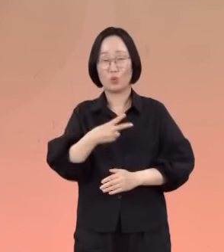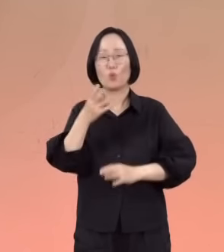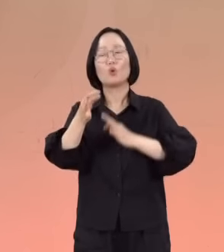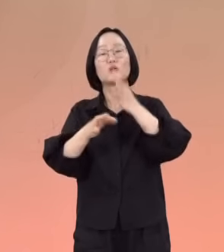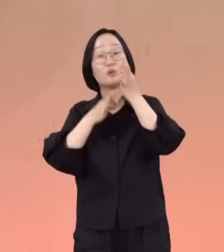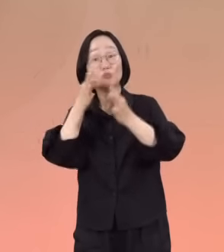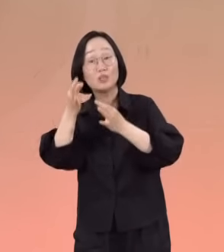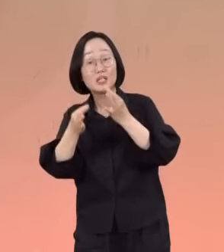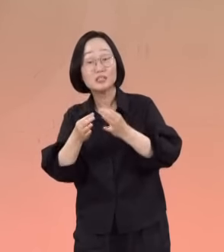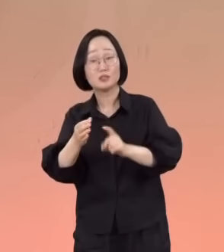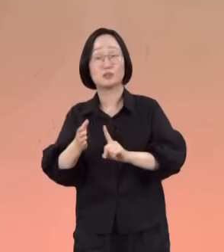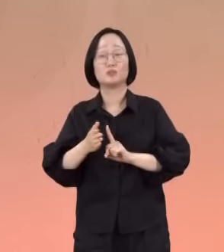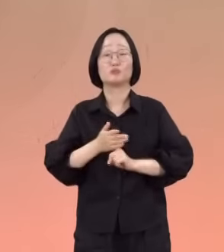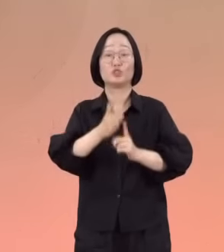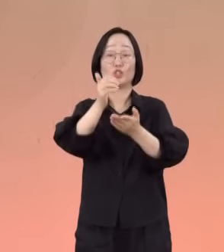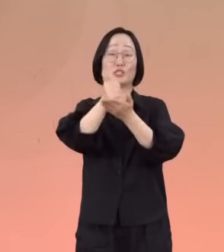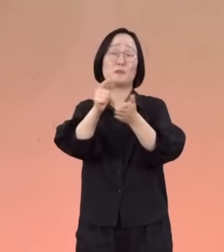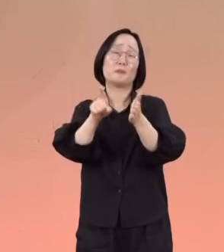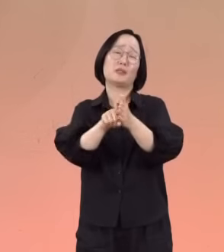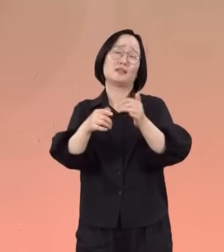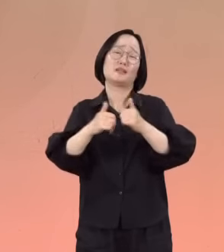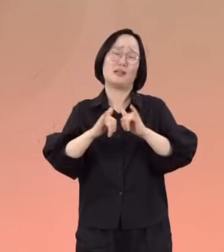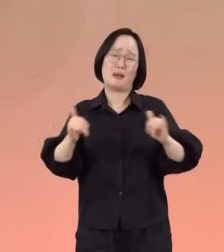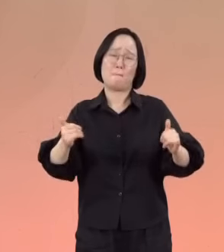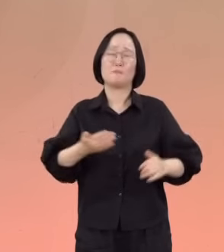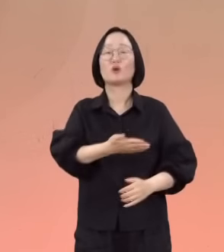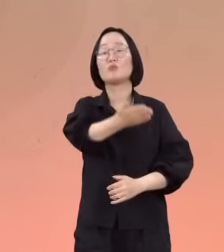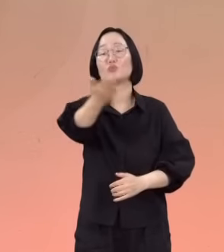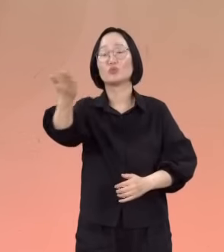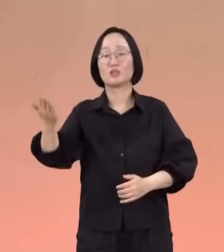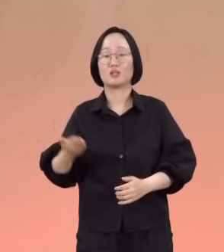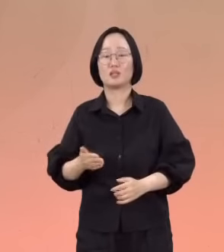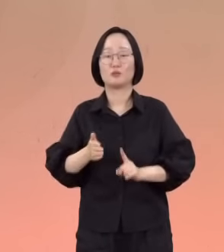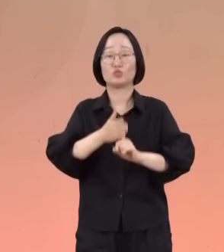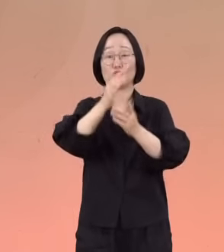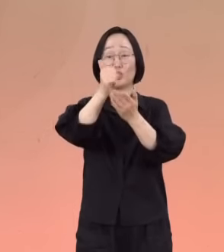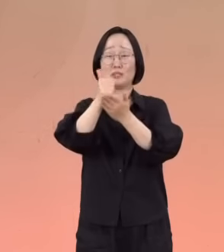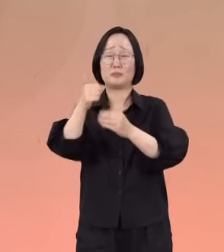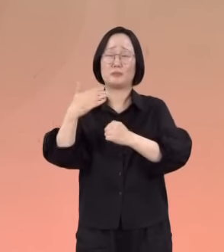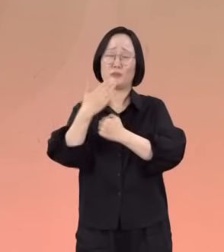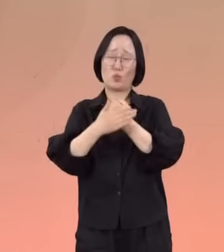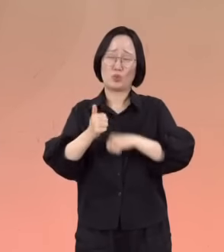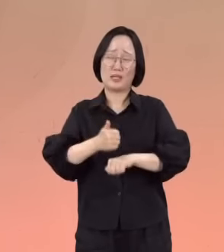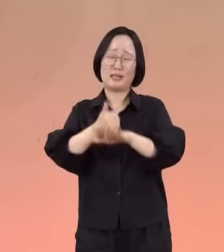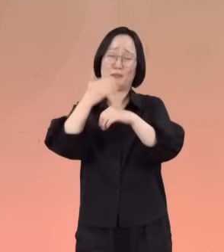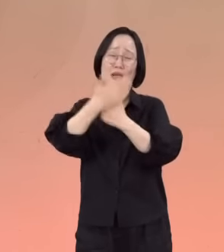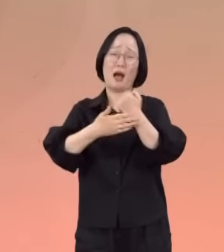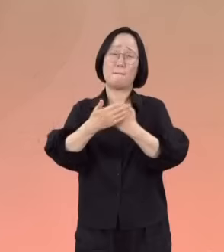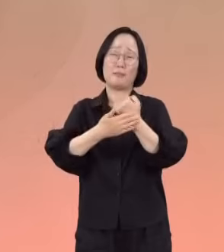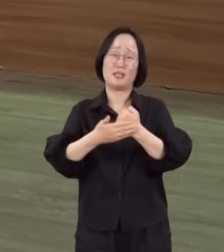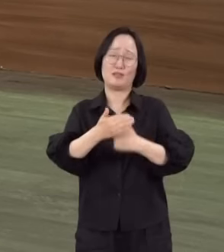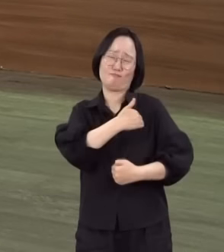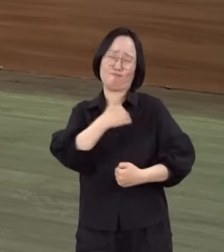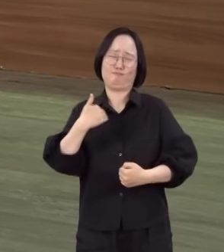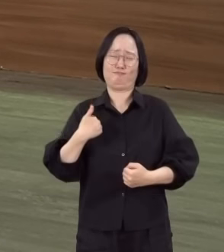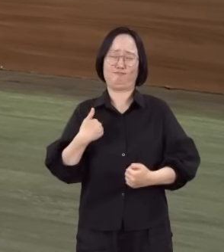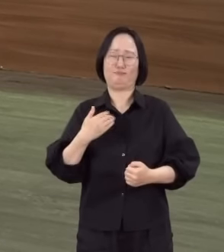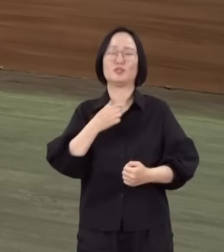불보 살림의 가피가 충만하시기를 축원드립니다 여러분